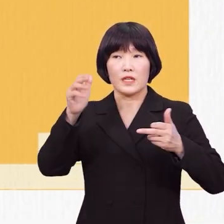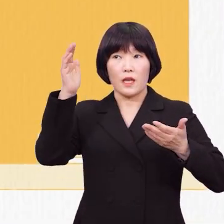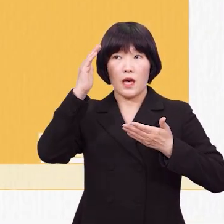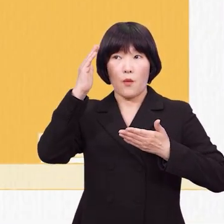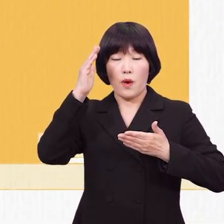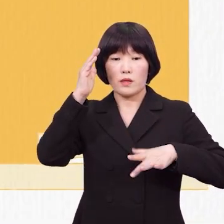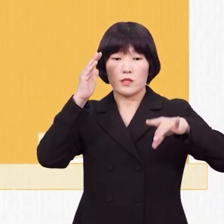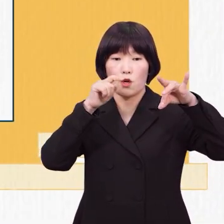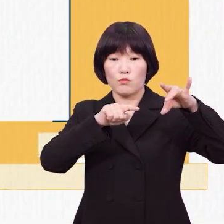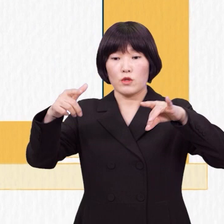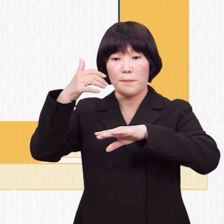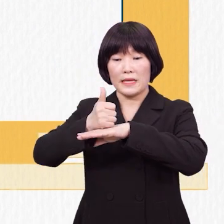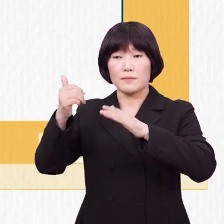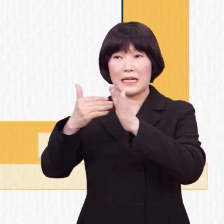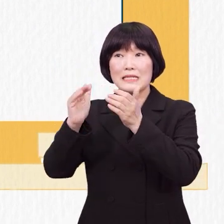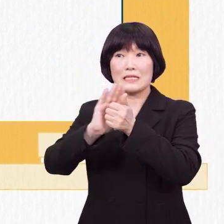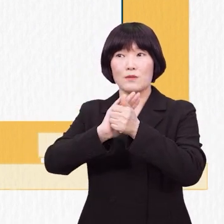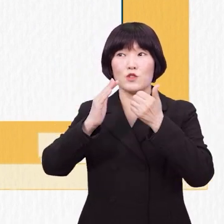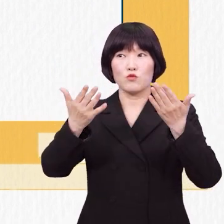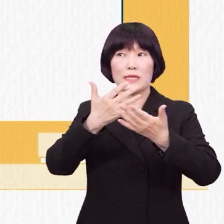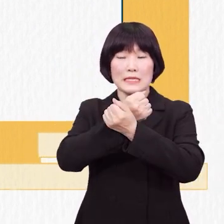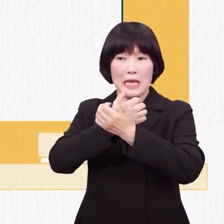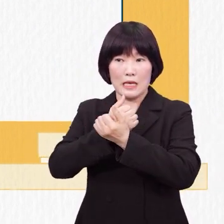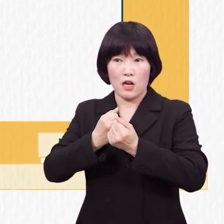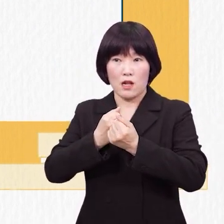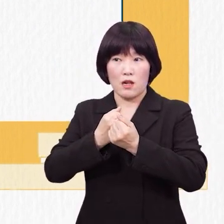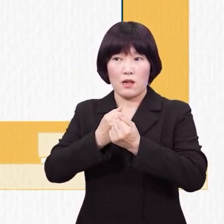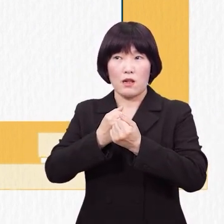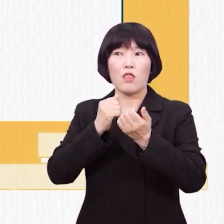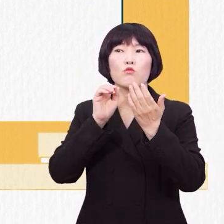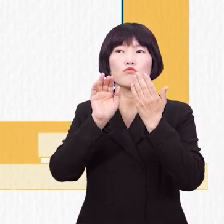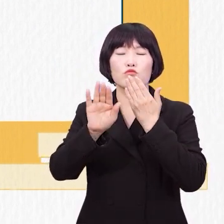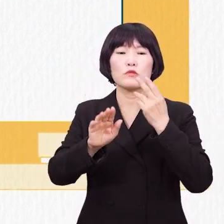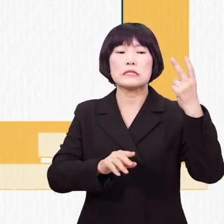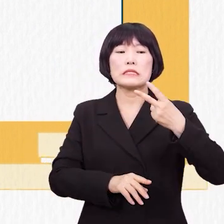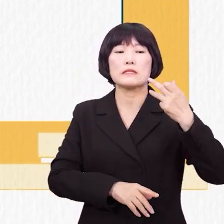장애학생 원스톱 취업 지원을 위한 협약 체결 후